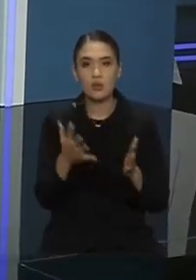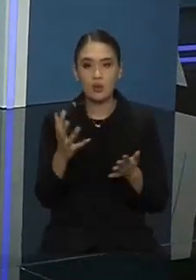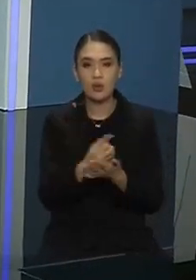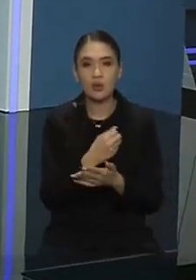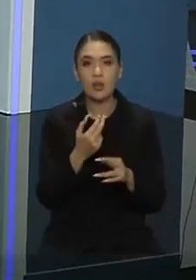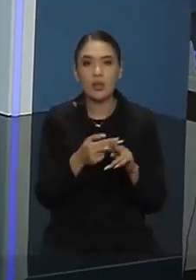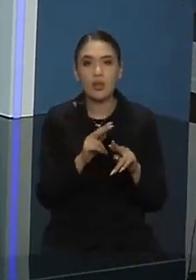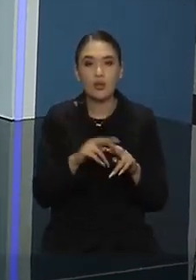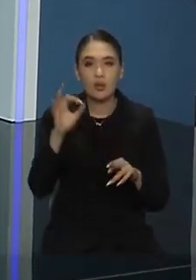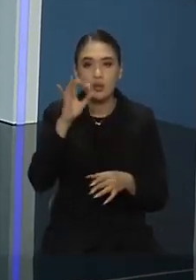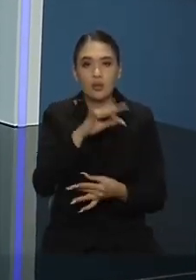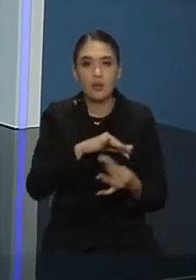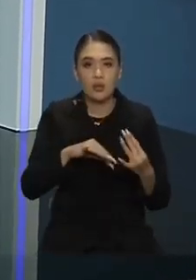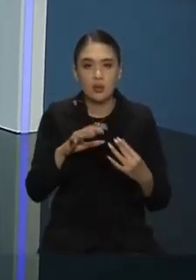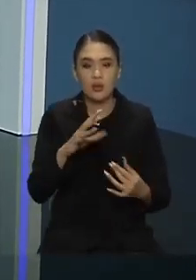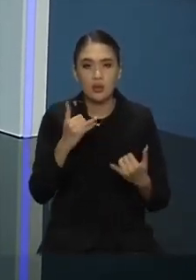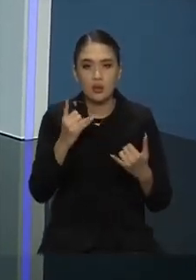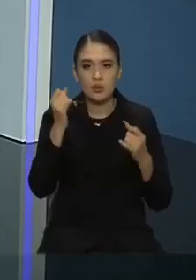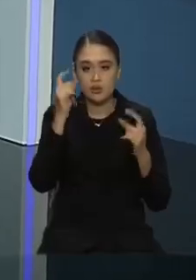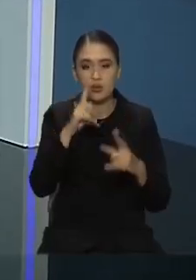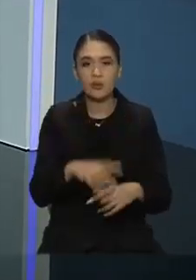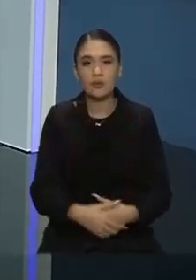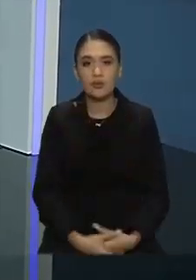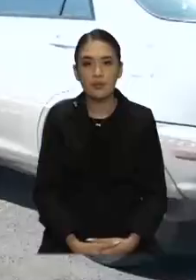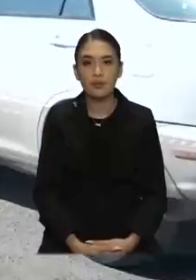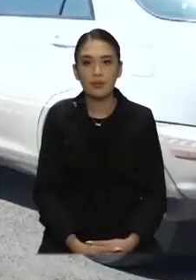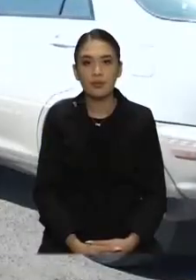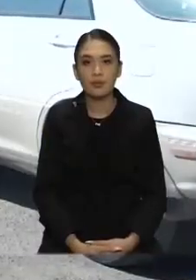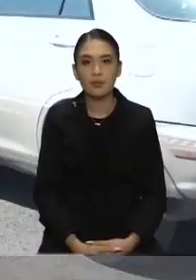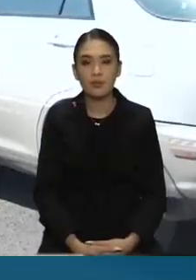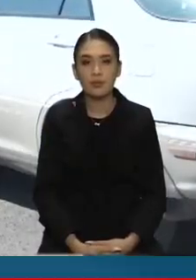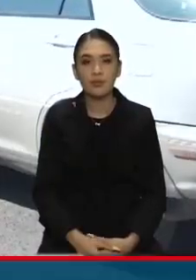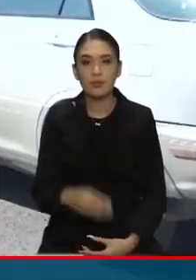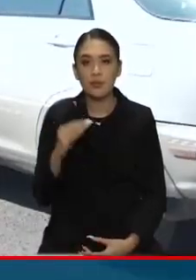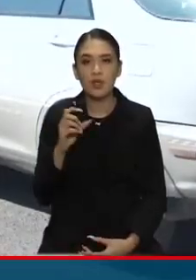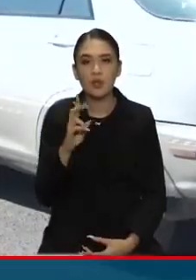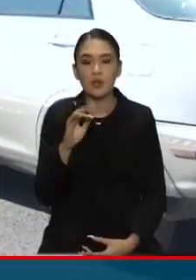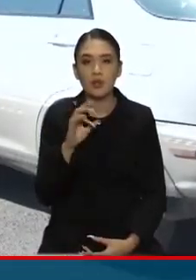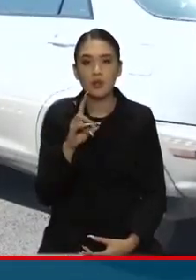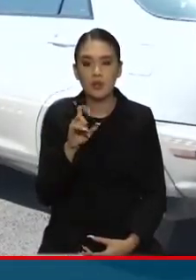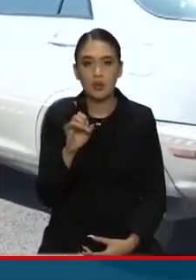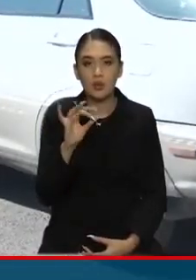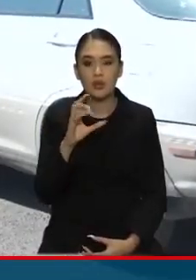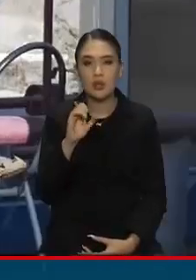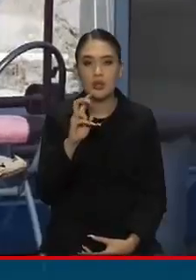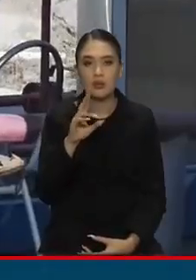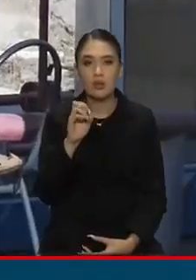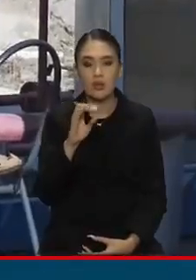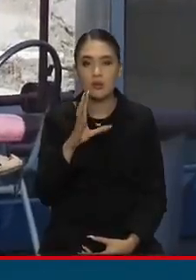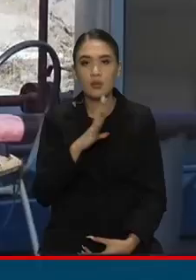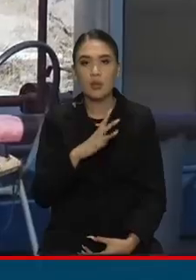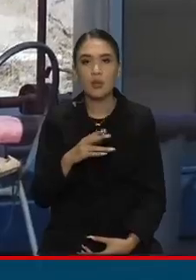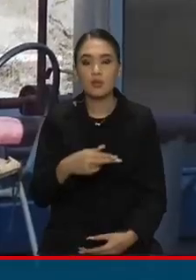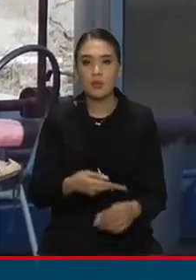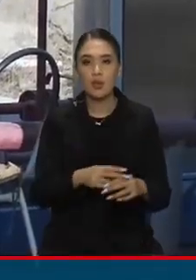Мәселенің мән-жайын Ұлытаулық әріптесі Майзада Оразхан анықтап көрді. Жезқазған мен Сәтбаев тұрғындарының жанар-жағар май бекеттерін